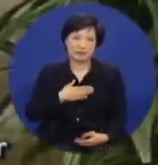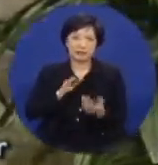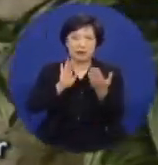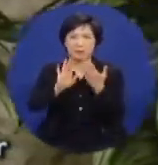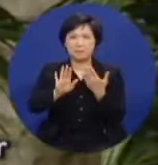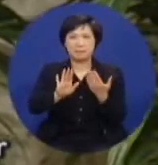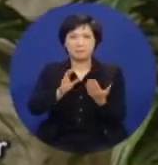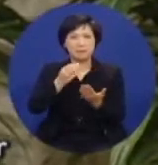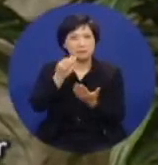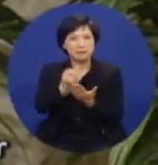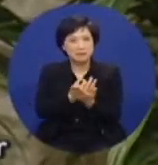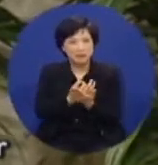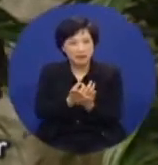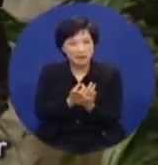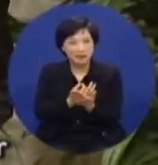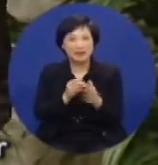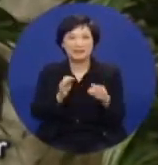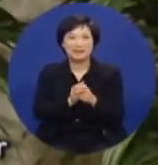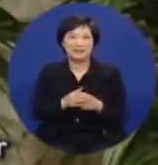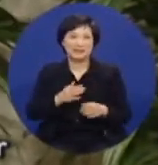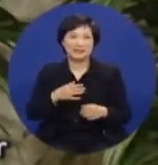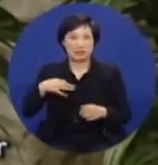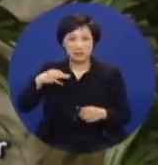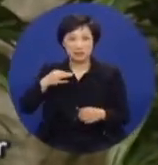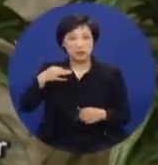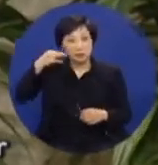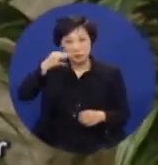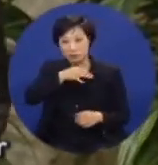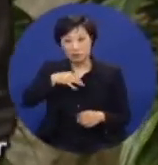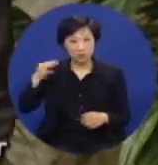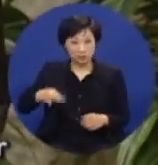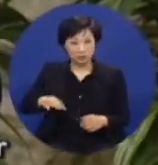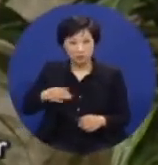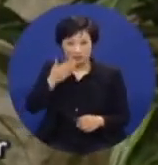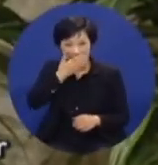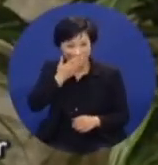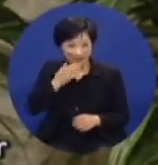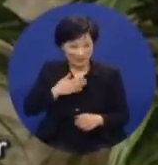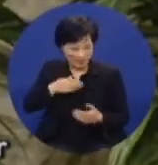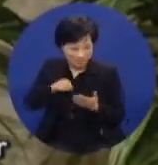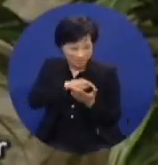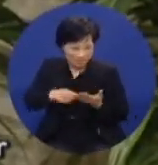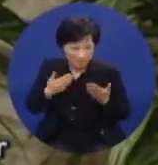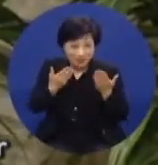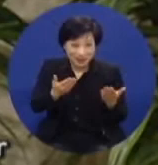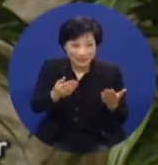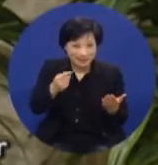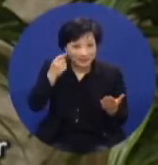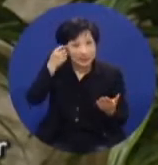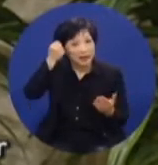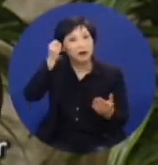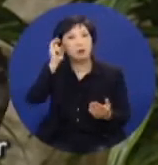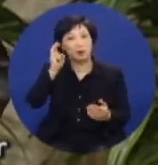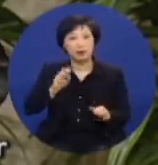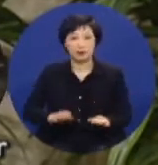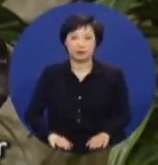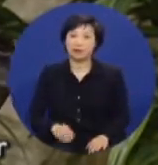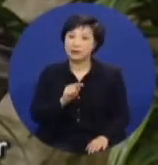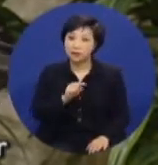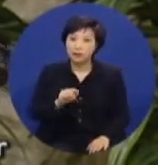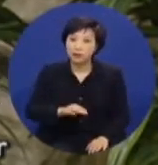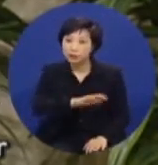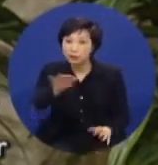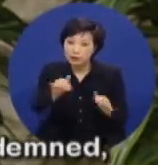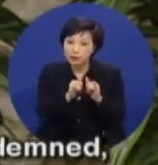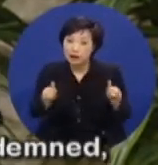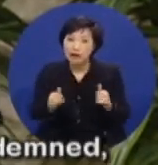내가 탄소 6으로 가보니까 되고 이게 인강에 순 3기 꾸 의 매입은